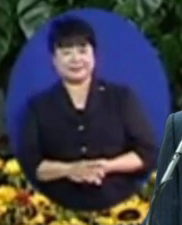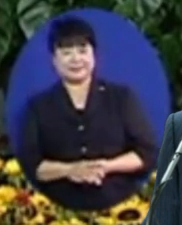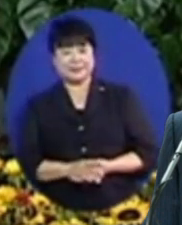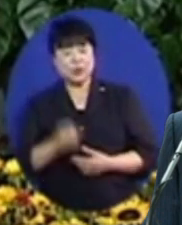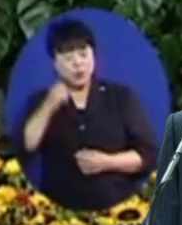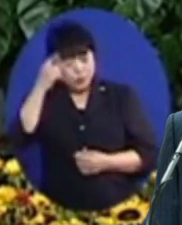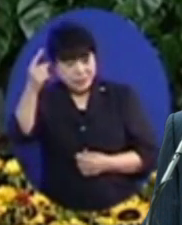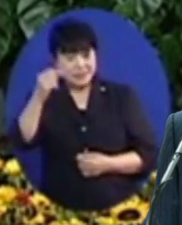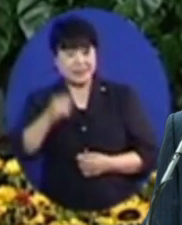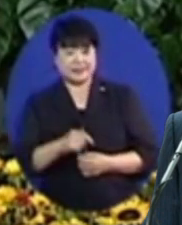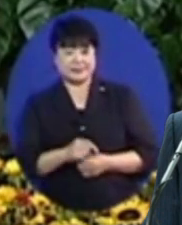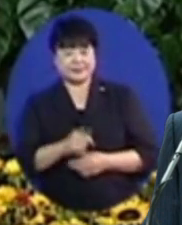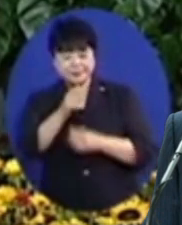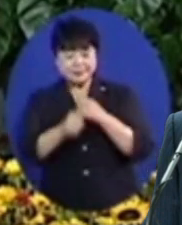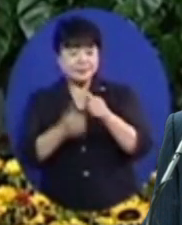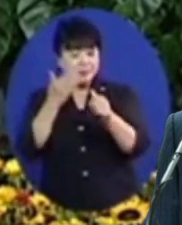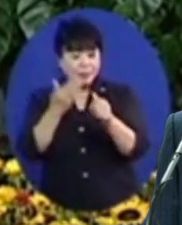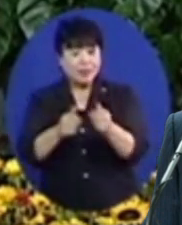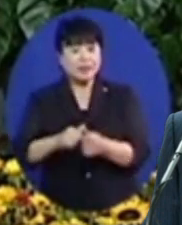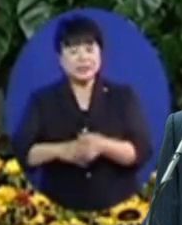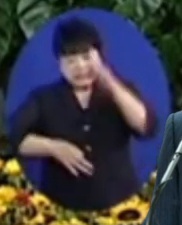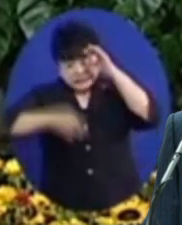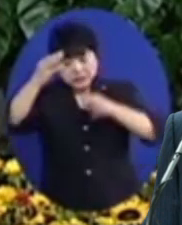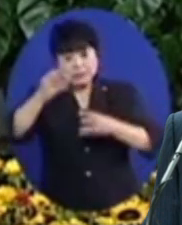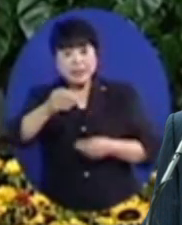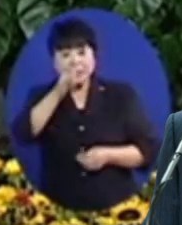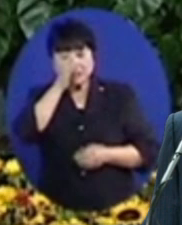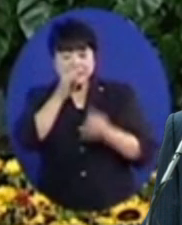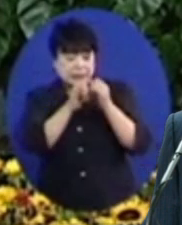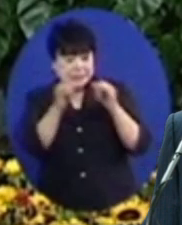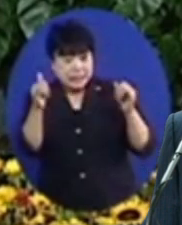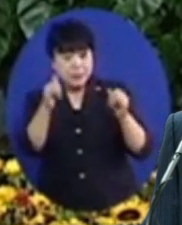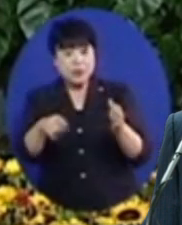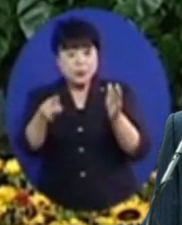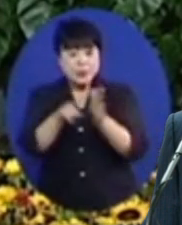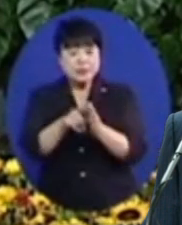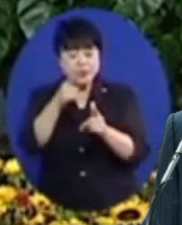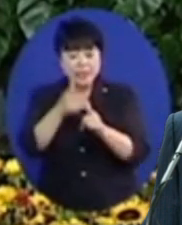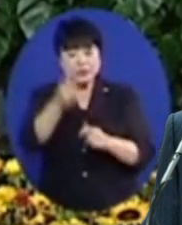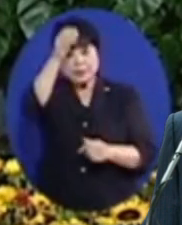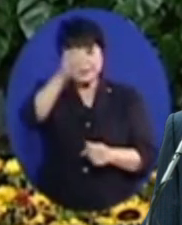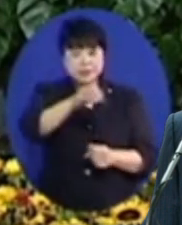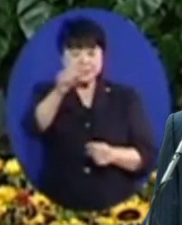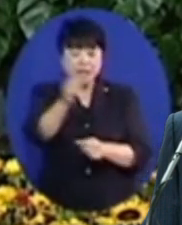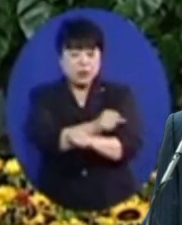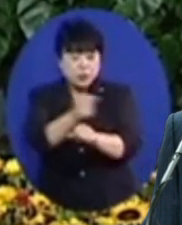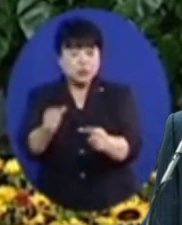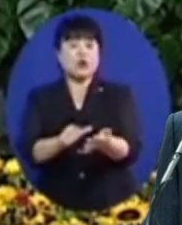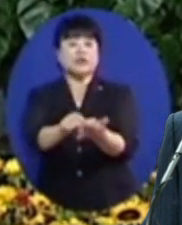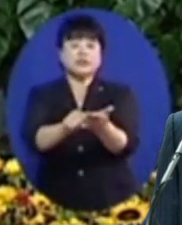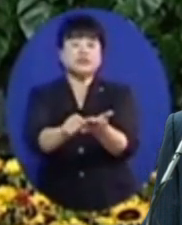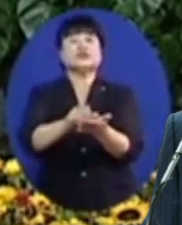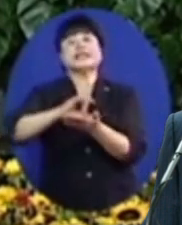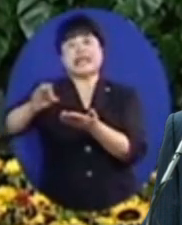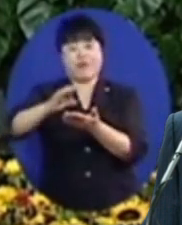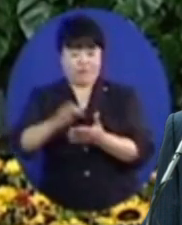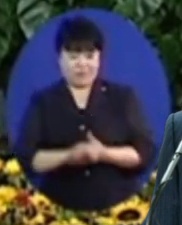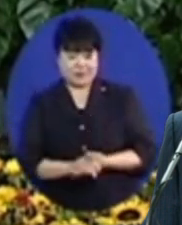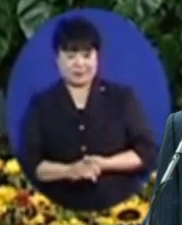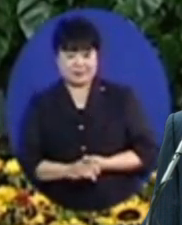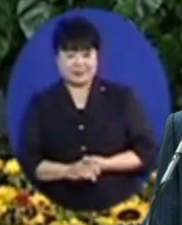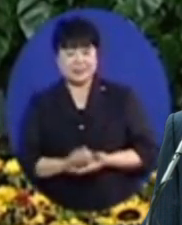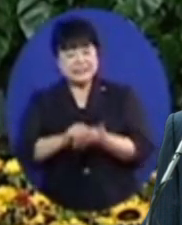위에 대한 중재주이신 하나님도 실수투성인 우리 인생을 위해 예수님의 십자가 용서라는 지우개를 사용하신 것입니다.